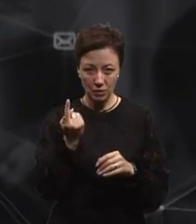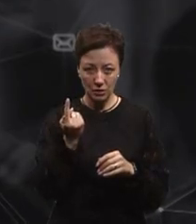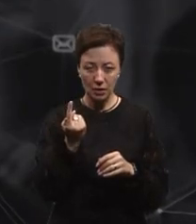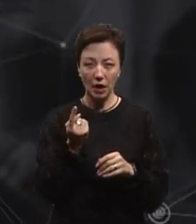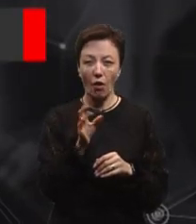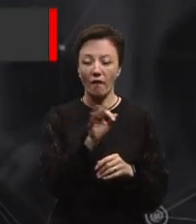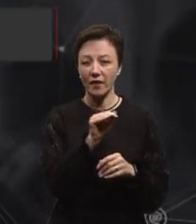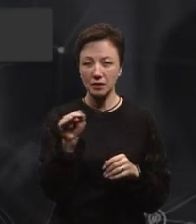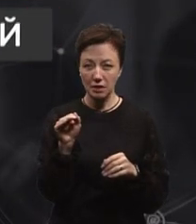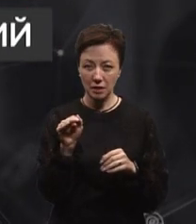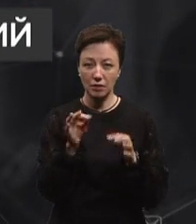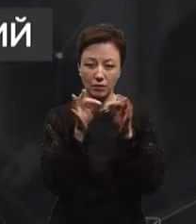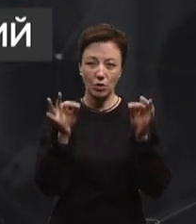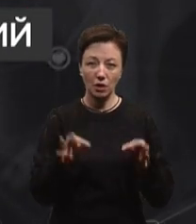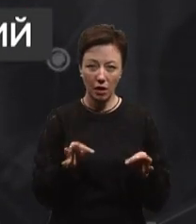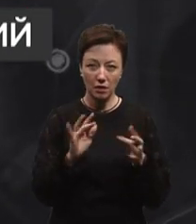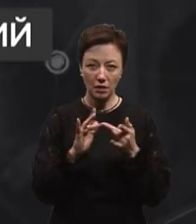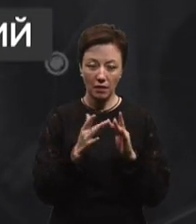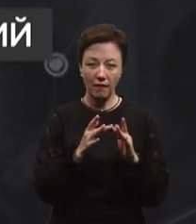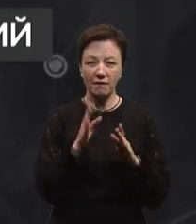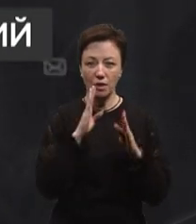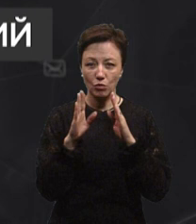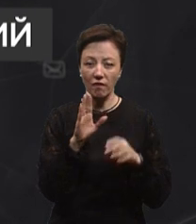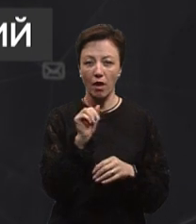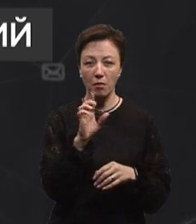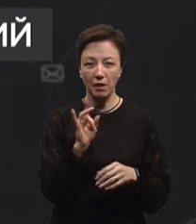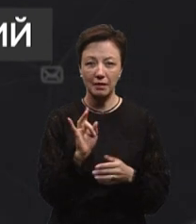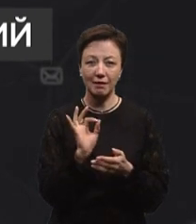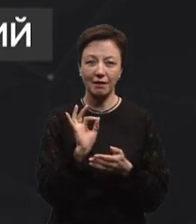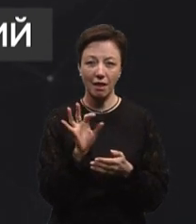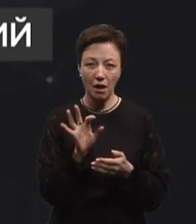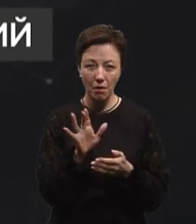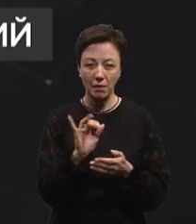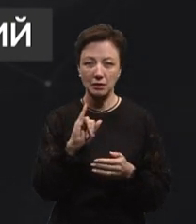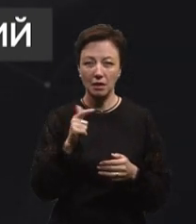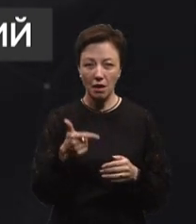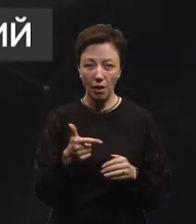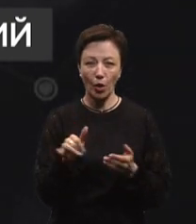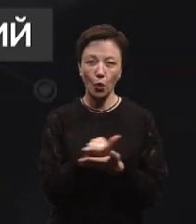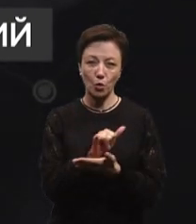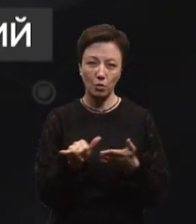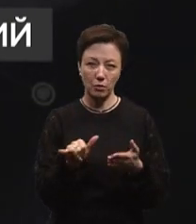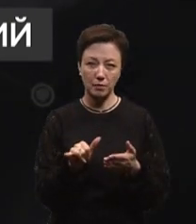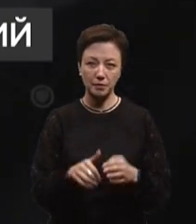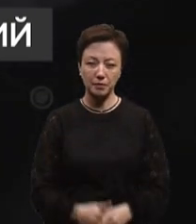та на офіційних сторінках у соцмережах Facebook Viber Telegram Instagram та youtube-каналі